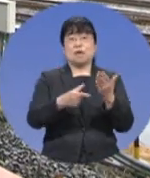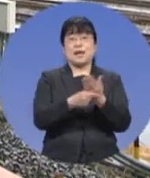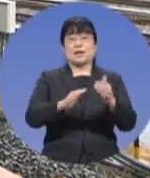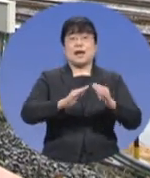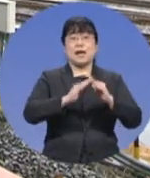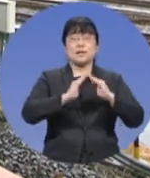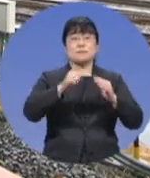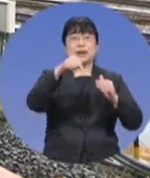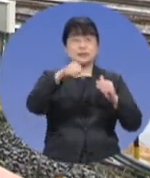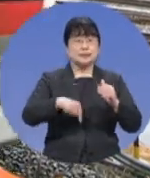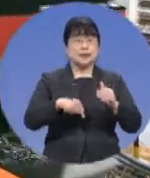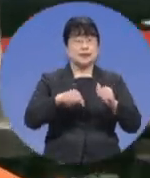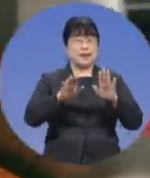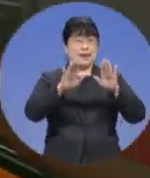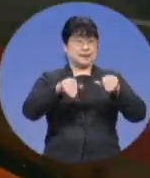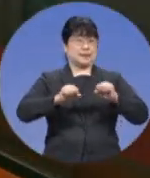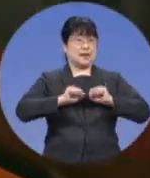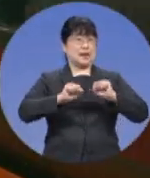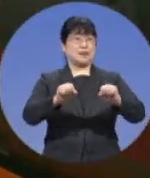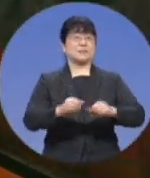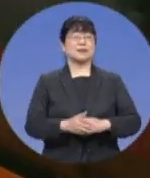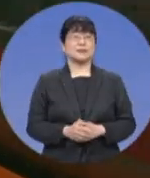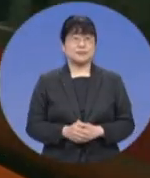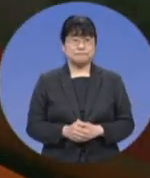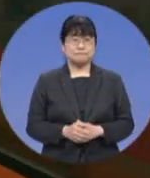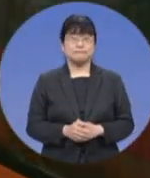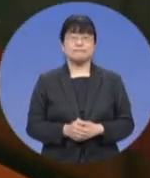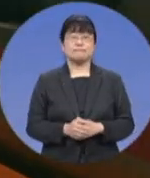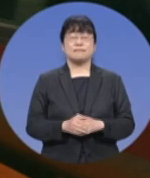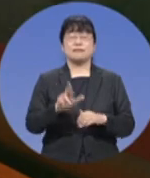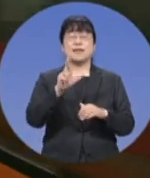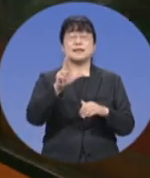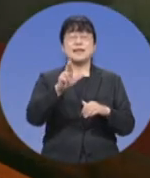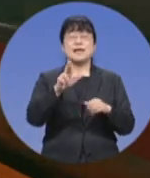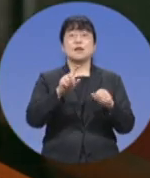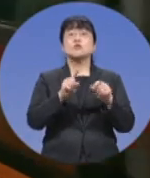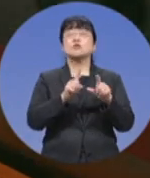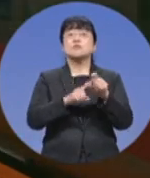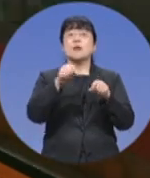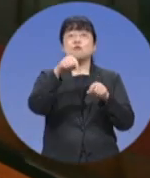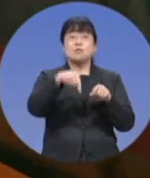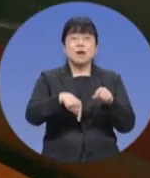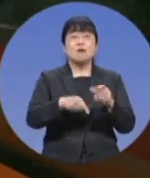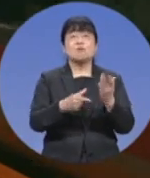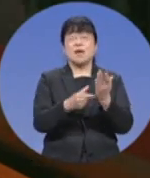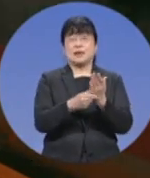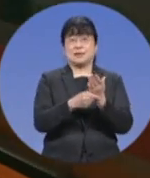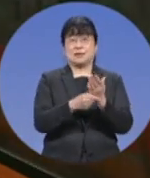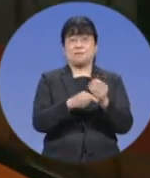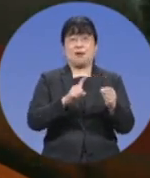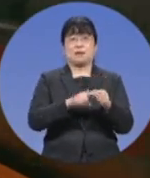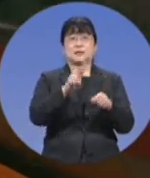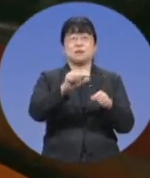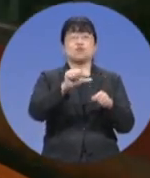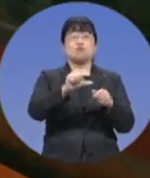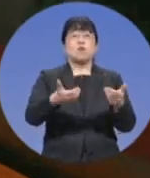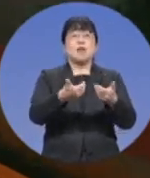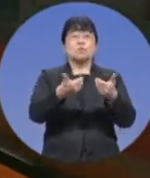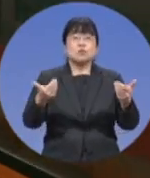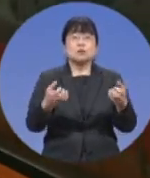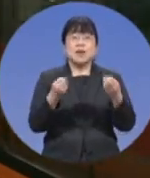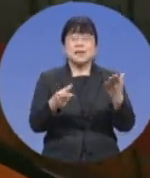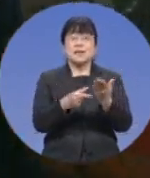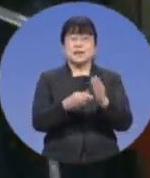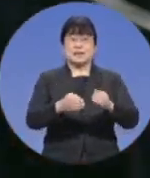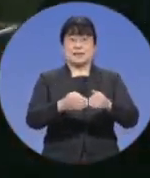し、記念式典が行われました。 JR 千葉支社管内の駅としては25年ぶりとなる新駅の